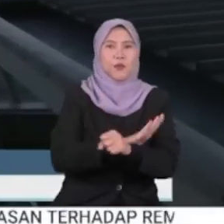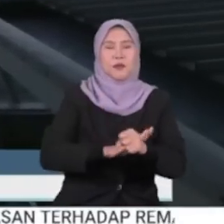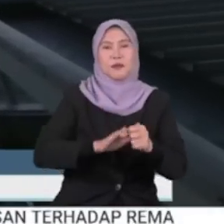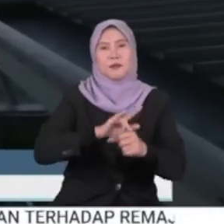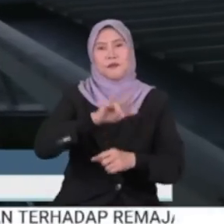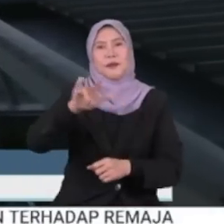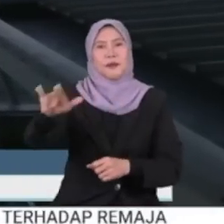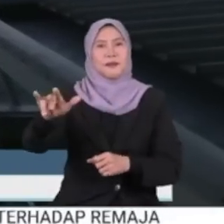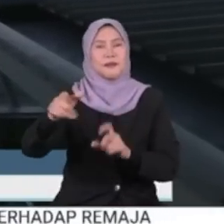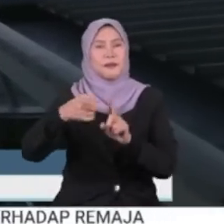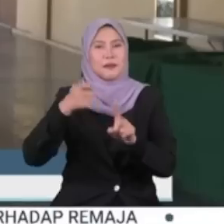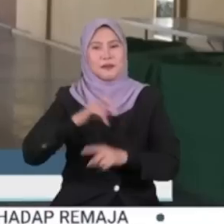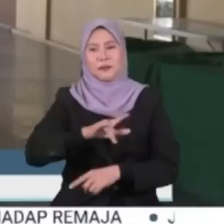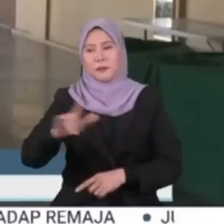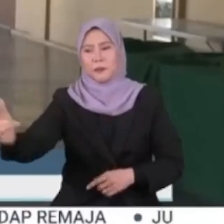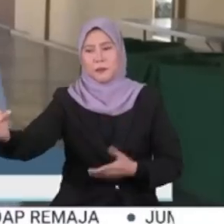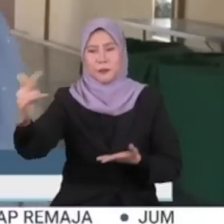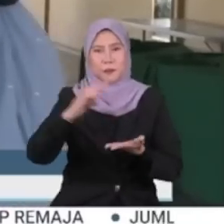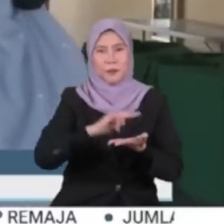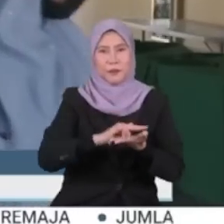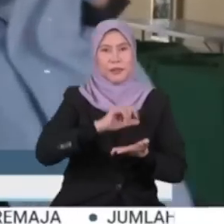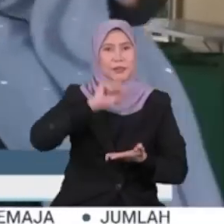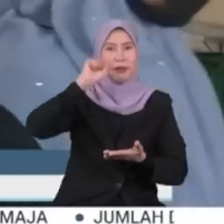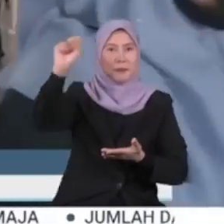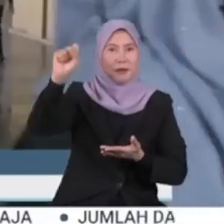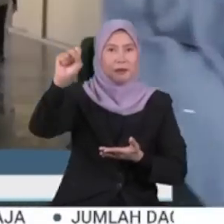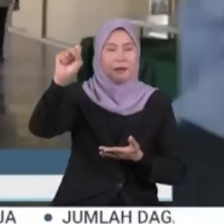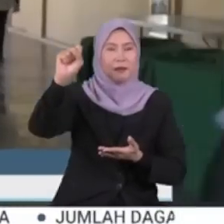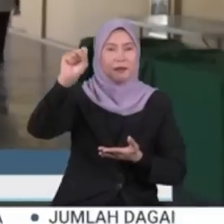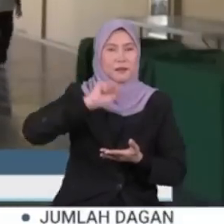pesawat daripada ulang-alik daripada Sabah ke